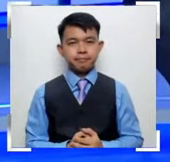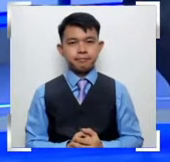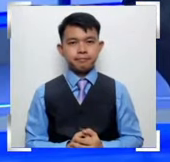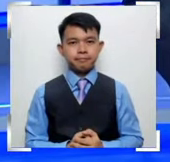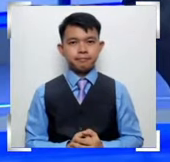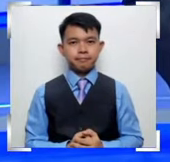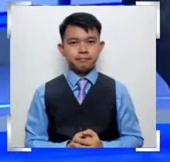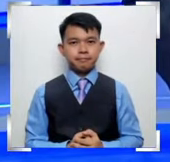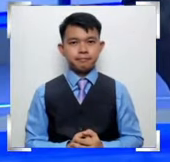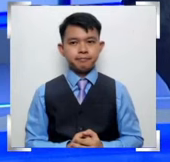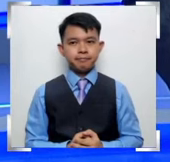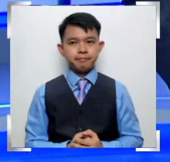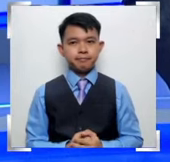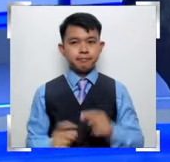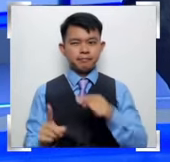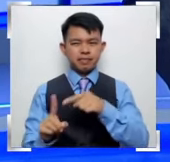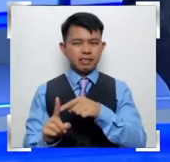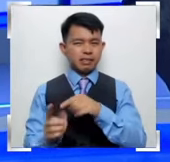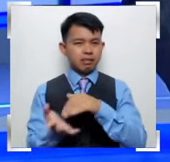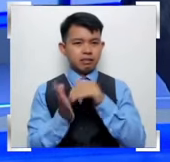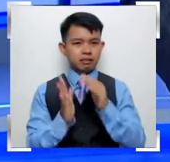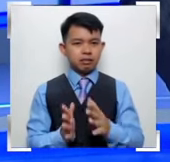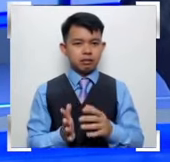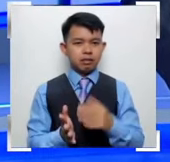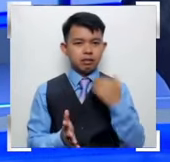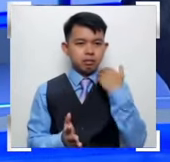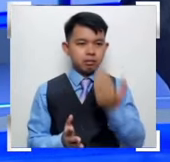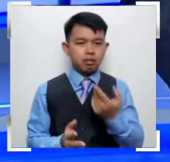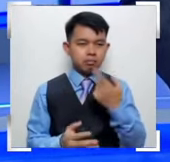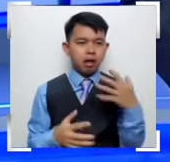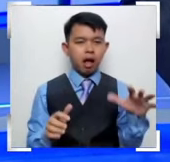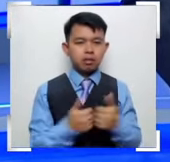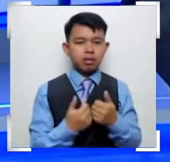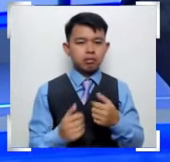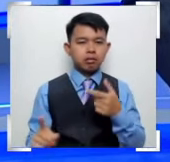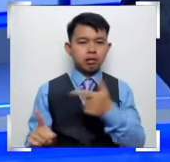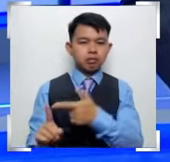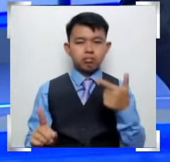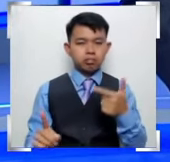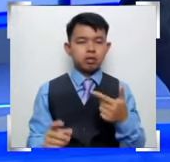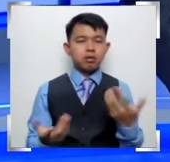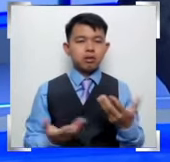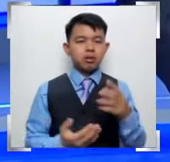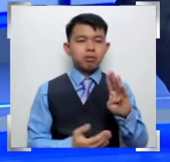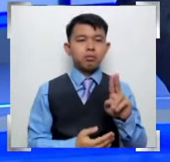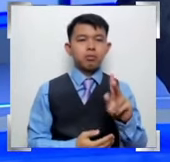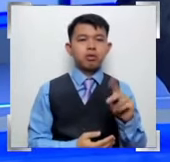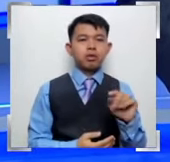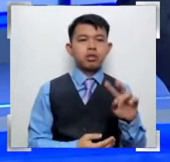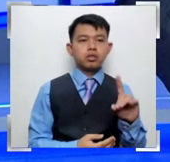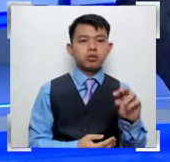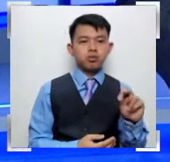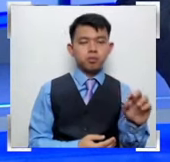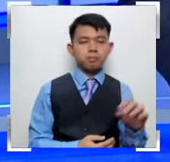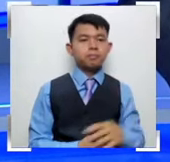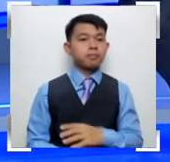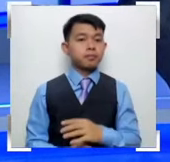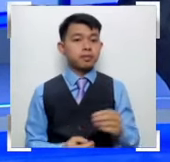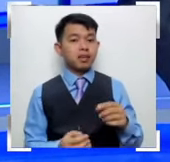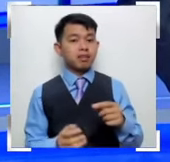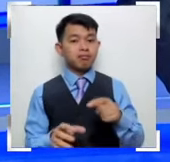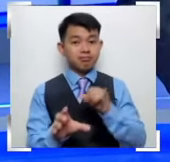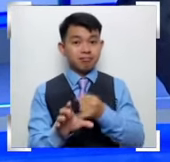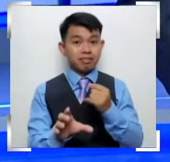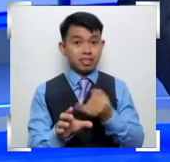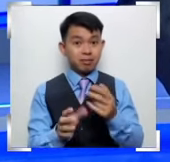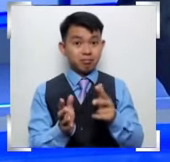Patay ang isang estudyante na aksidenteng nabaril ng pulis sa Bukidnon. Sa Quezon naman, tatlo ang patay matapos mahulog sa bangin ang isang jeep. Saksi si